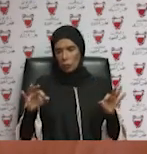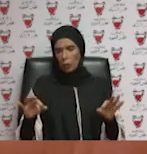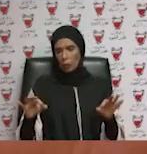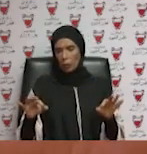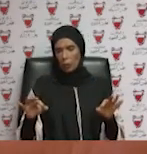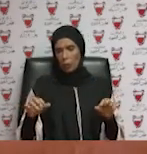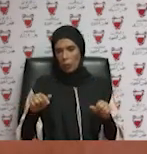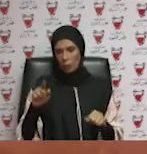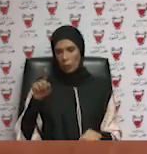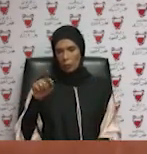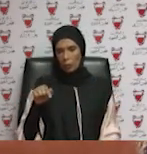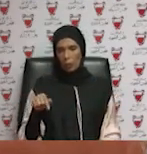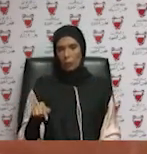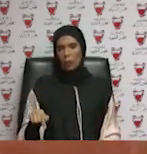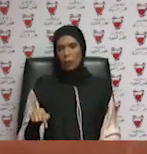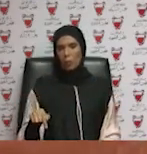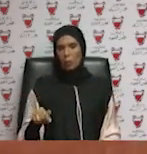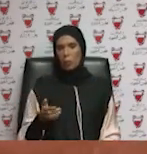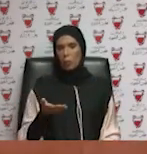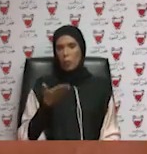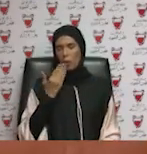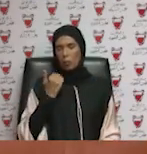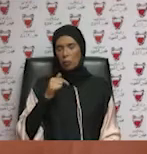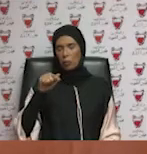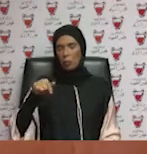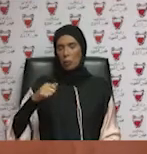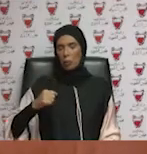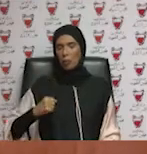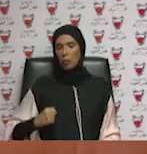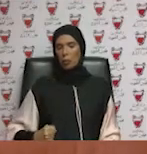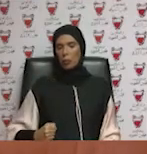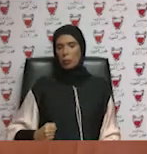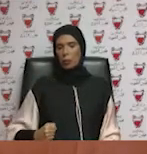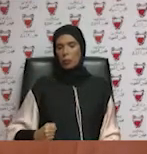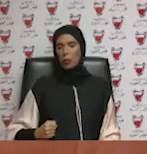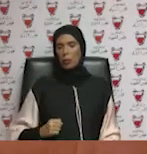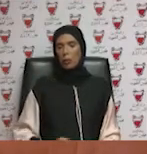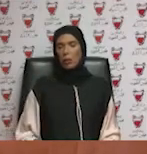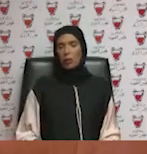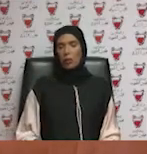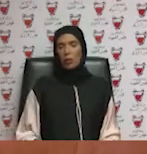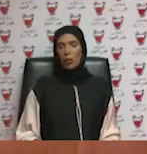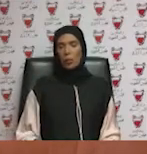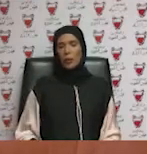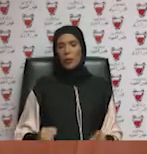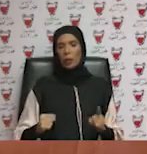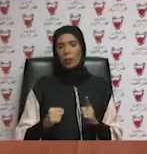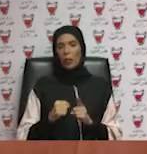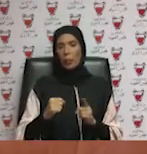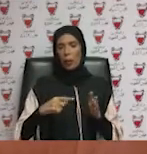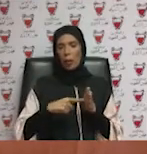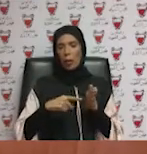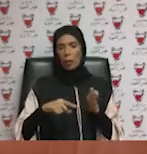الصحية. إلى يومنا هذا لا يوجد في البحرين في المملكة أي جهات أكاديمية